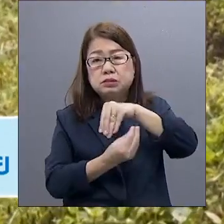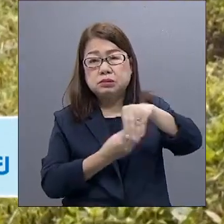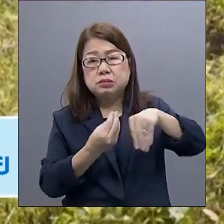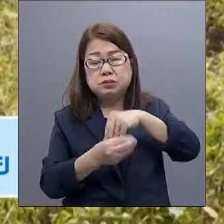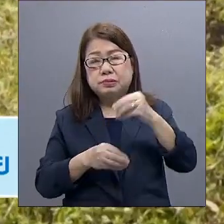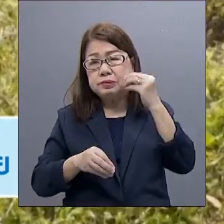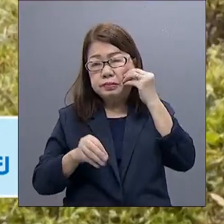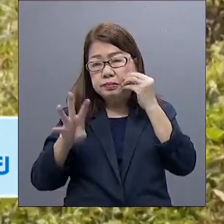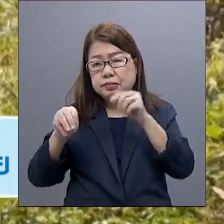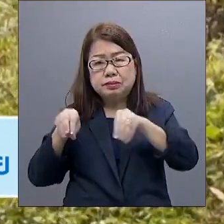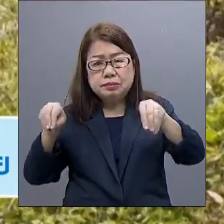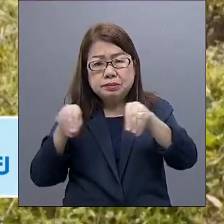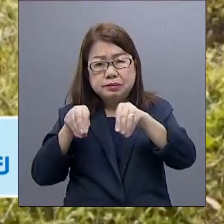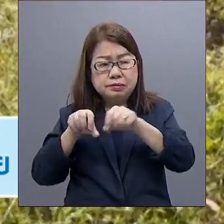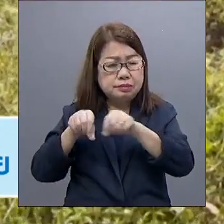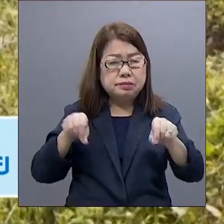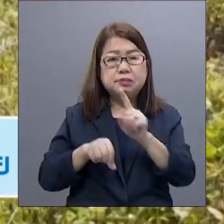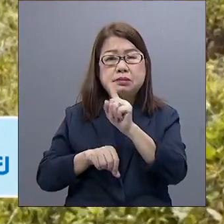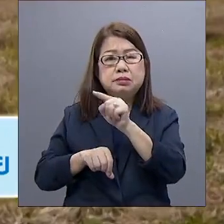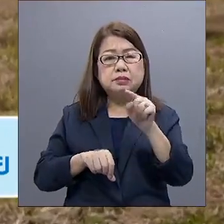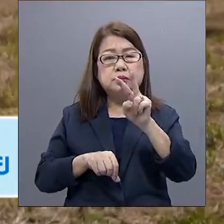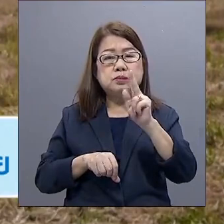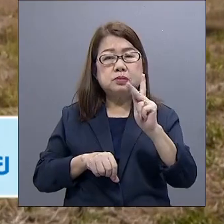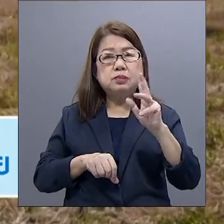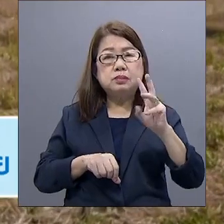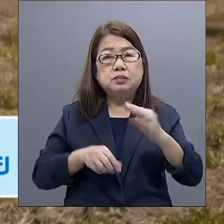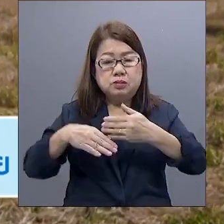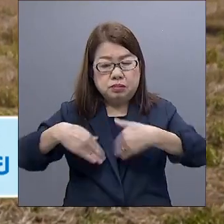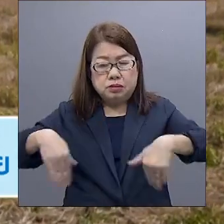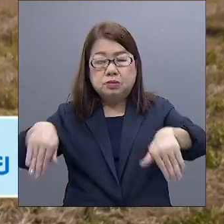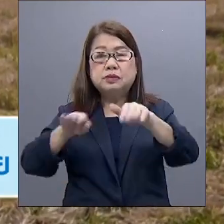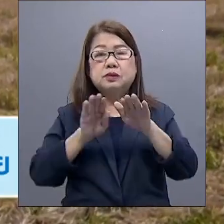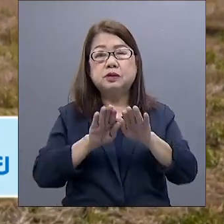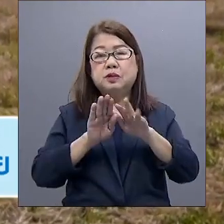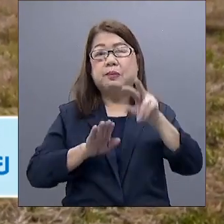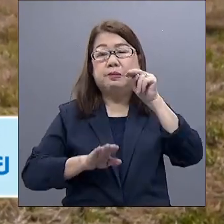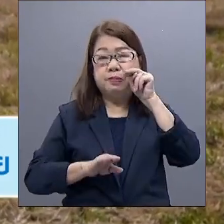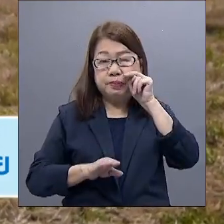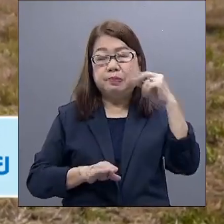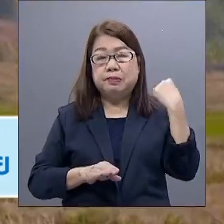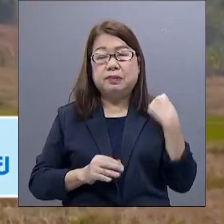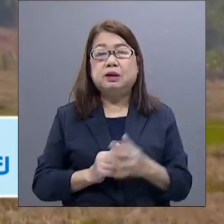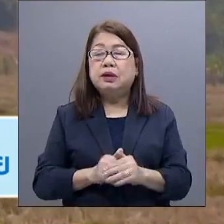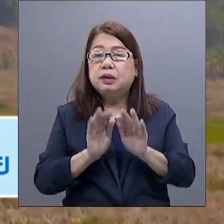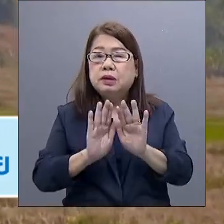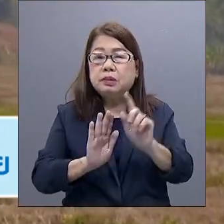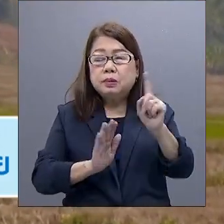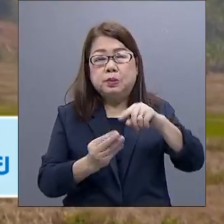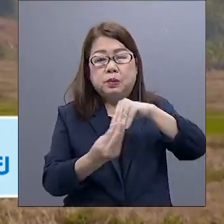ถ้ามี